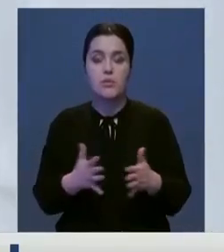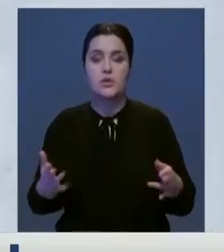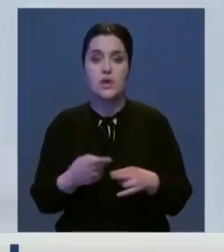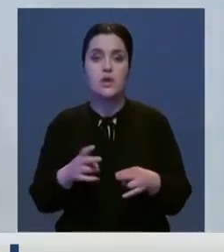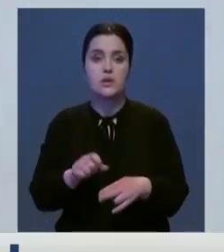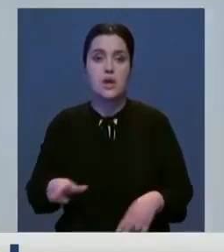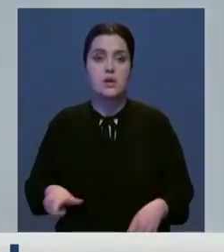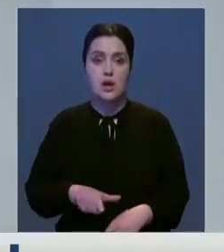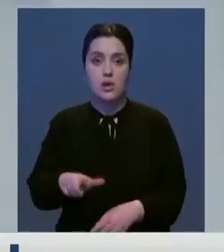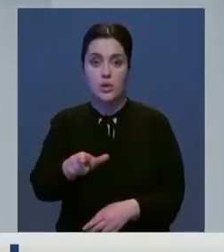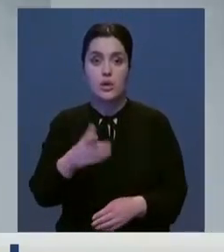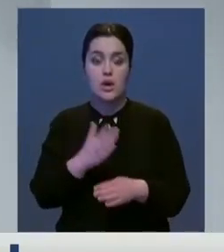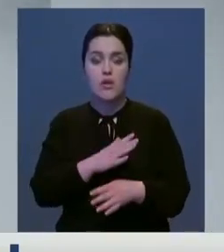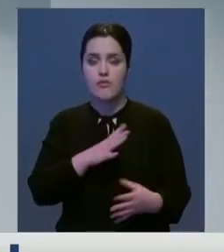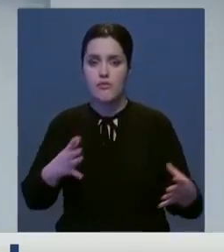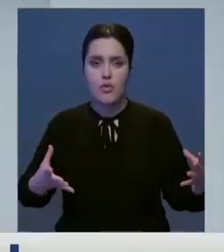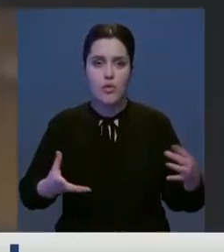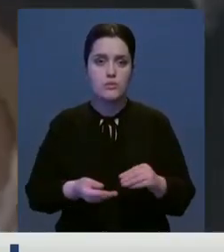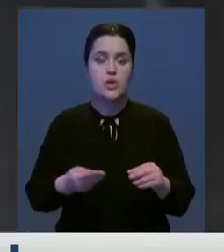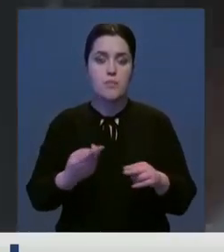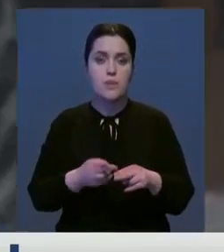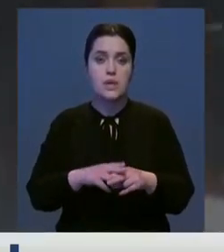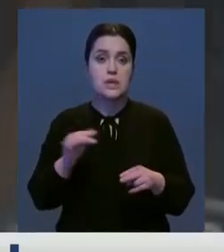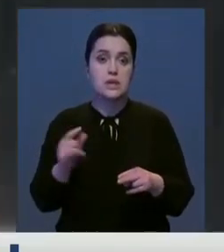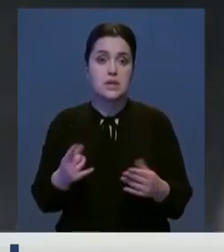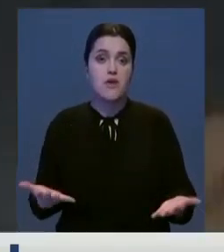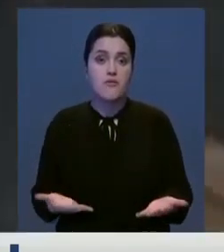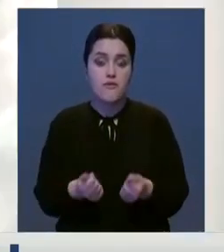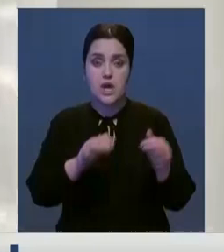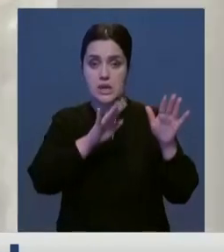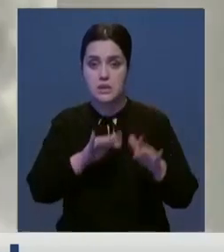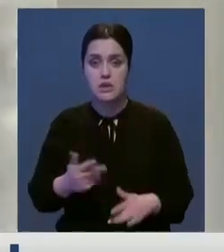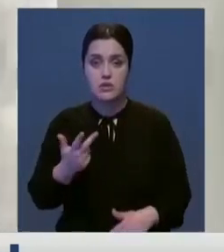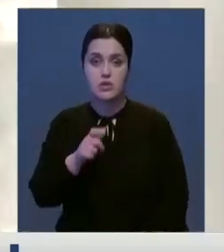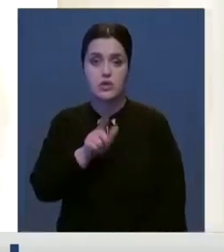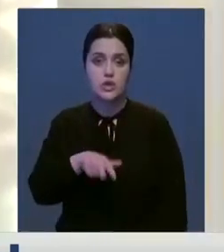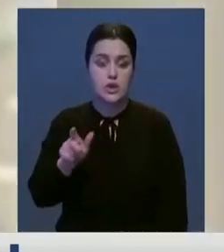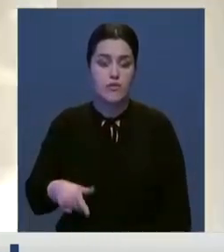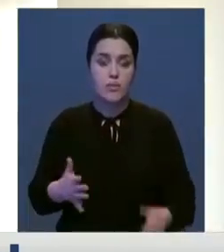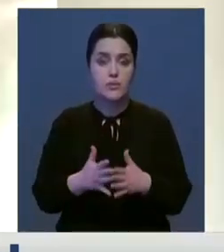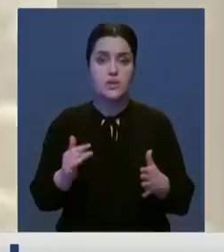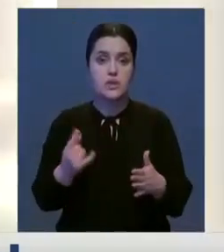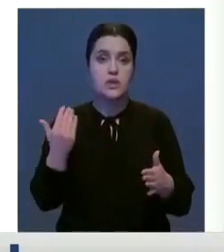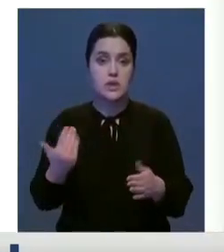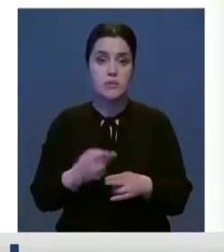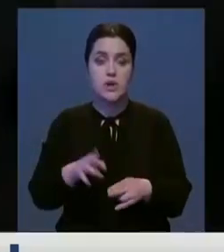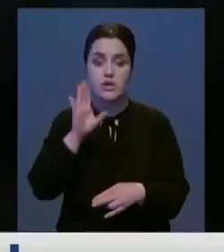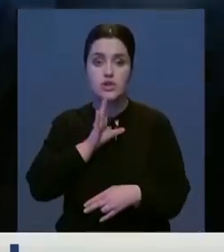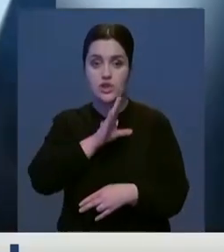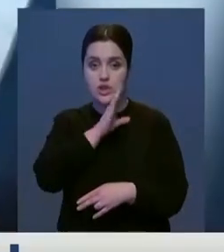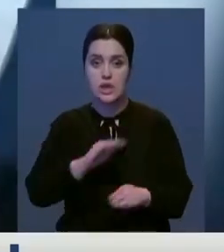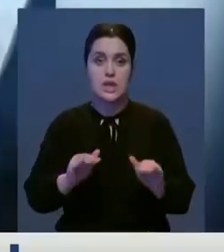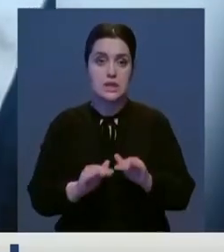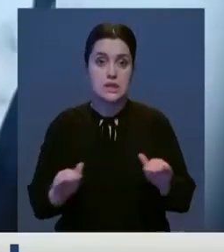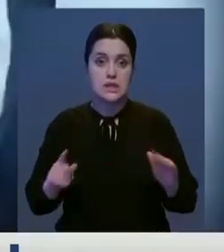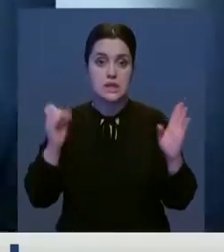на дорогах региона. В общей сложности из снежного плена вызволили около 300 человек. Большинство из них – женщины и дети. Из-за